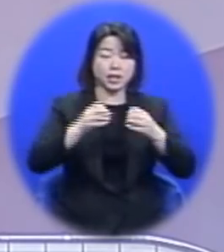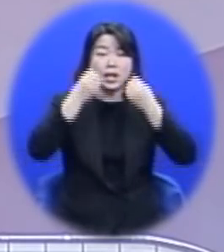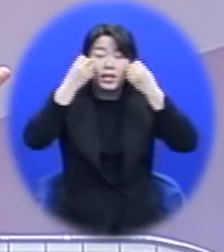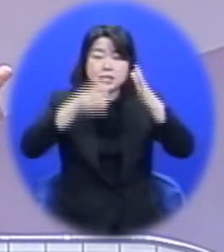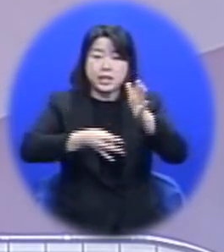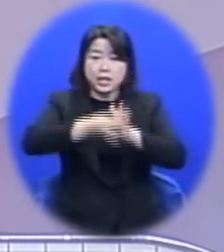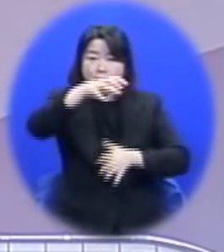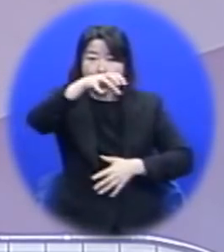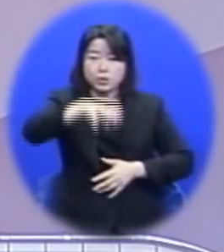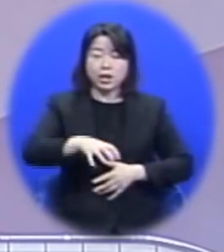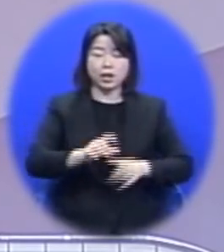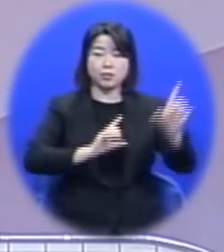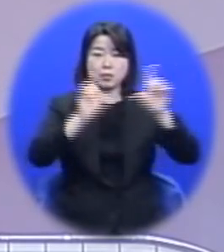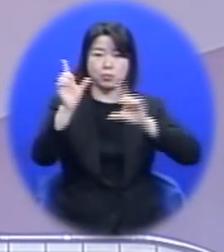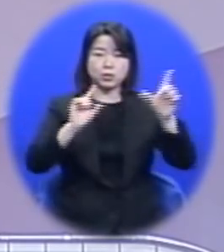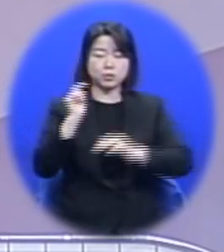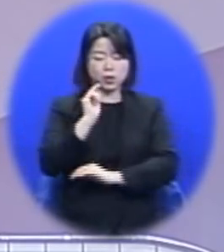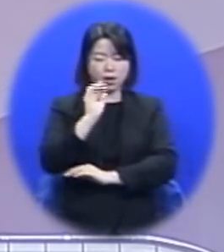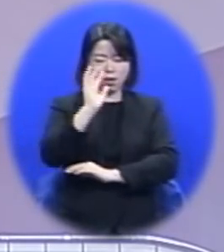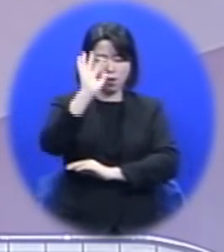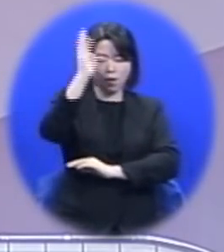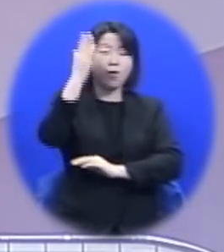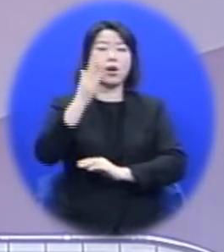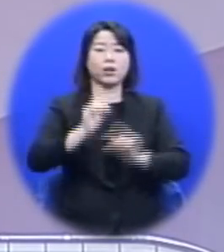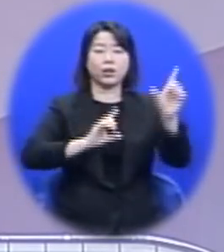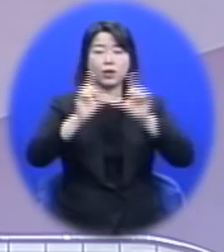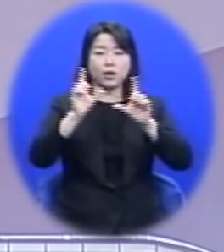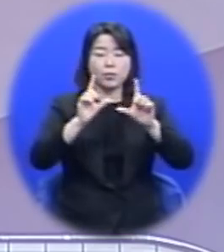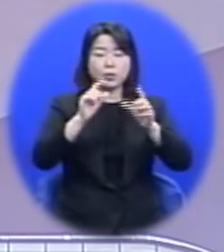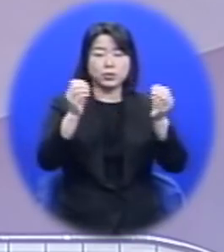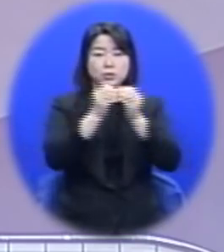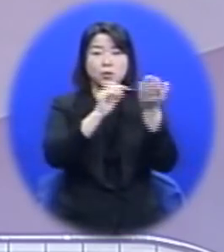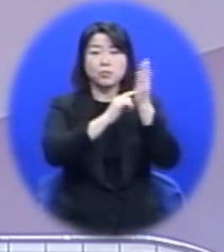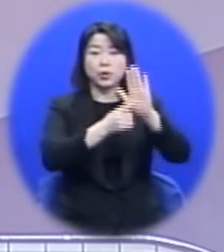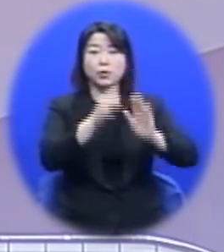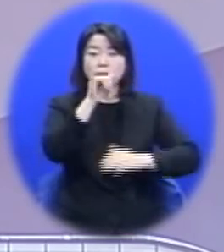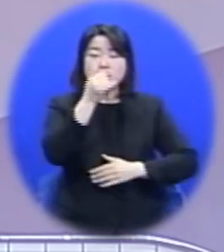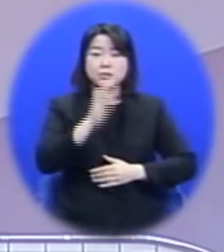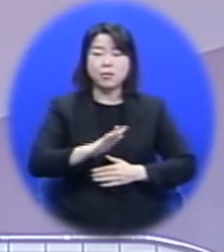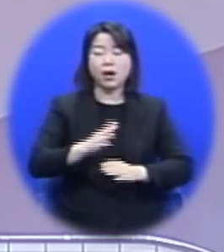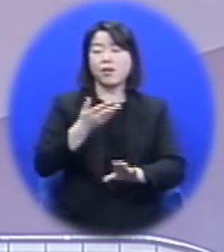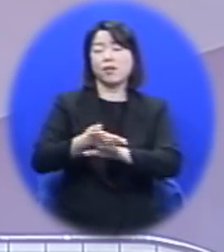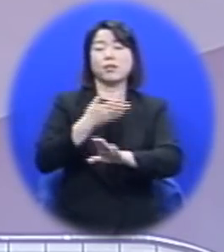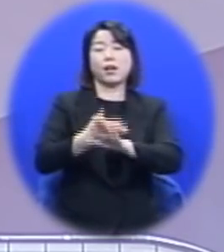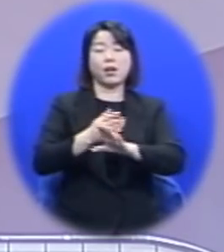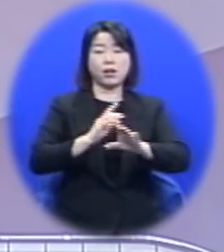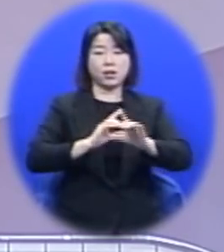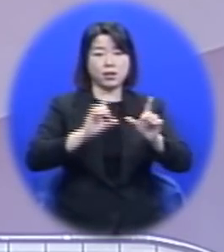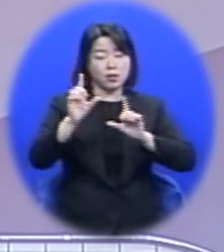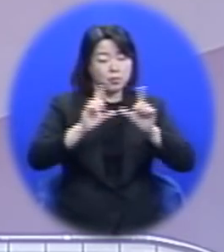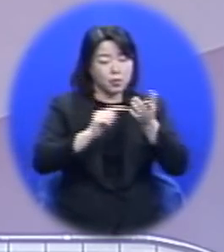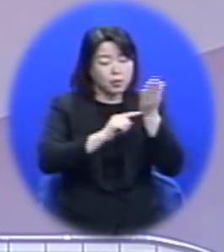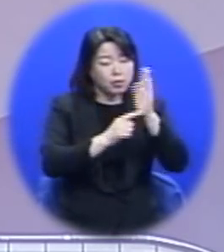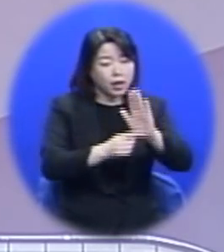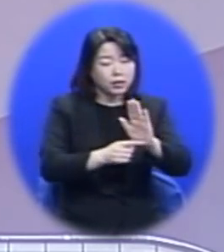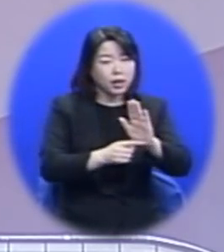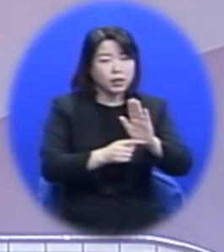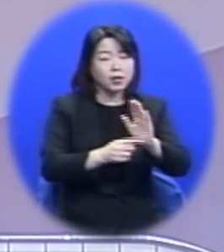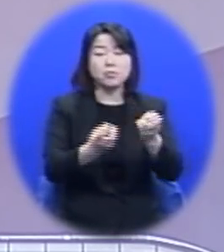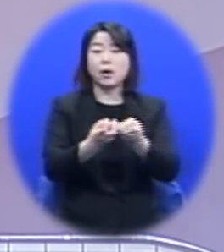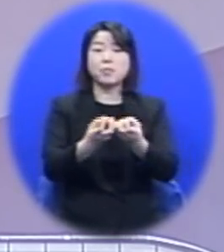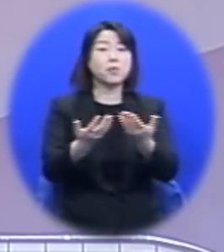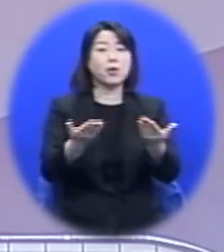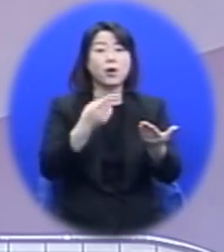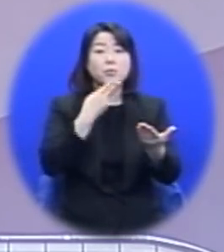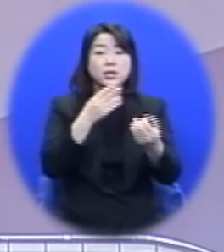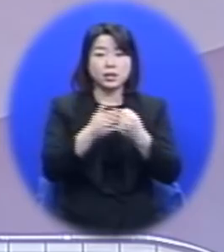예루살렘의 모습을 그렇게 영화롭게 묘사했지만 그건 달리 표현할 방법이 없었기 때문에 하나님이 가지고 계신